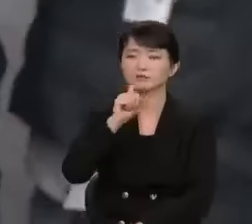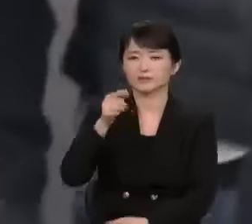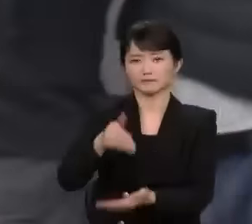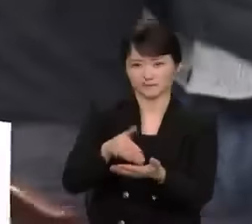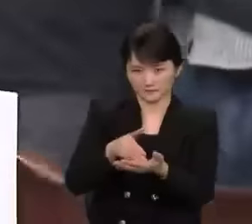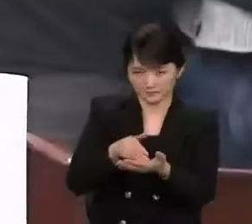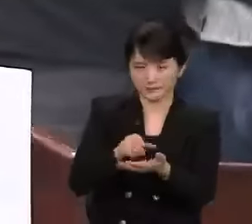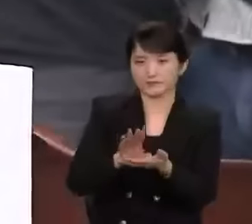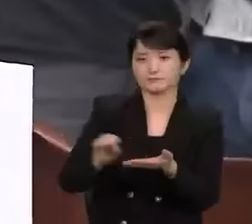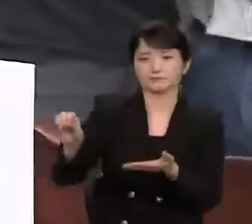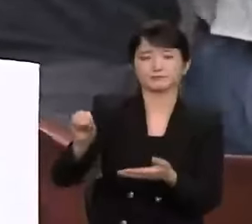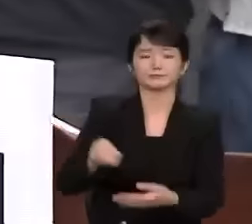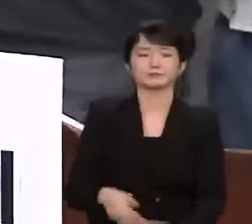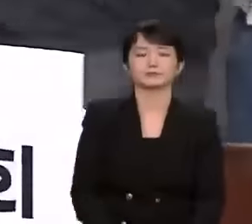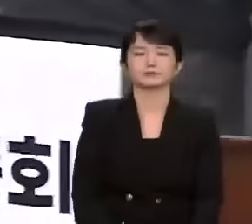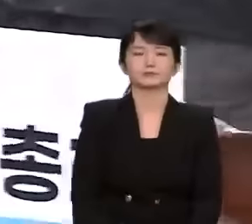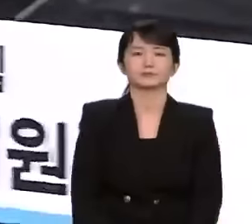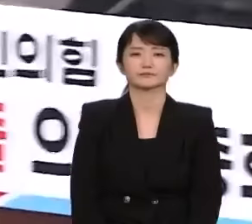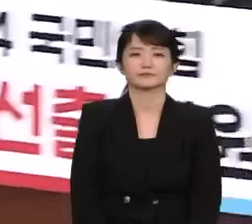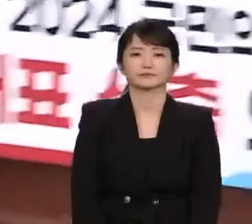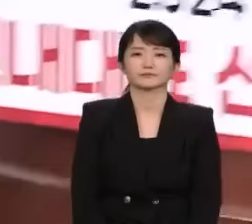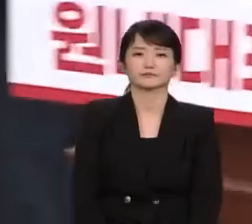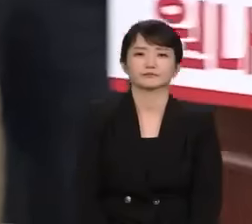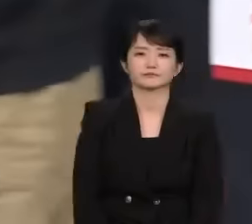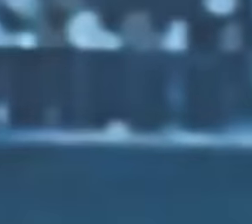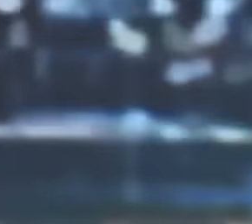내려갔습니다. JTBC 이혜원입니다.